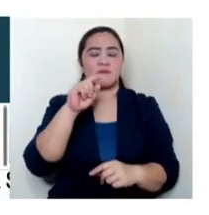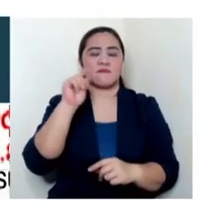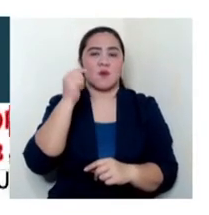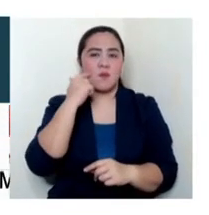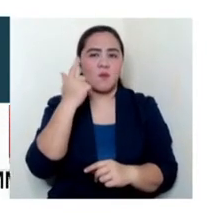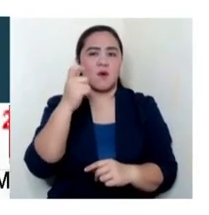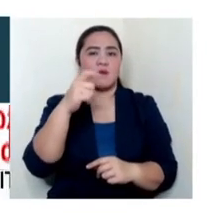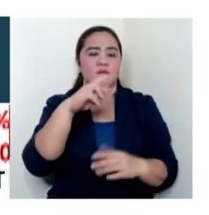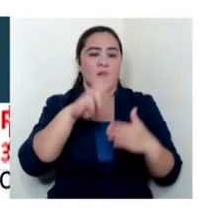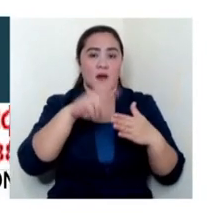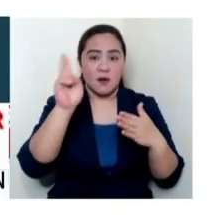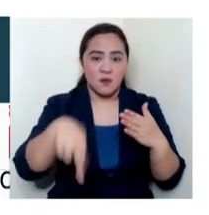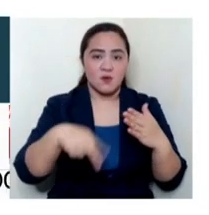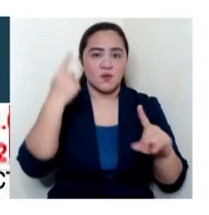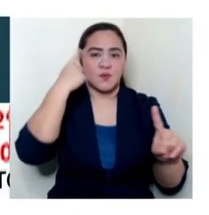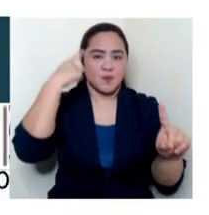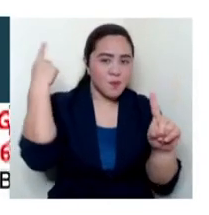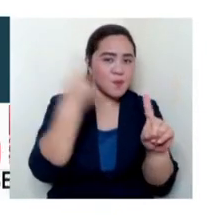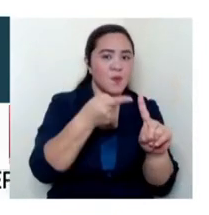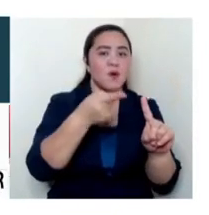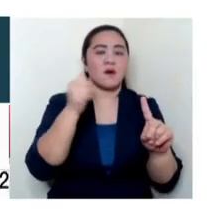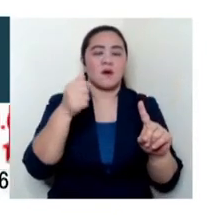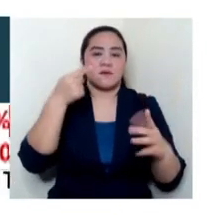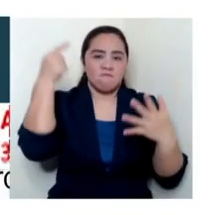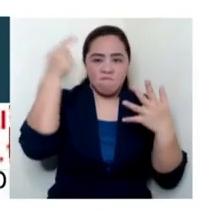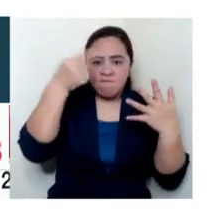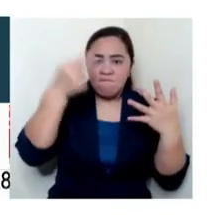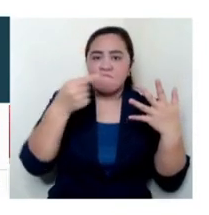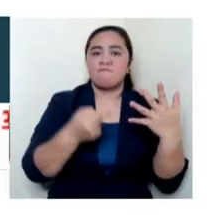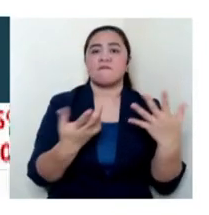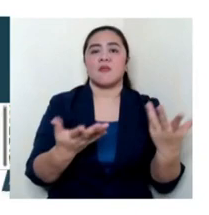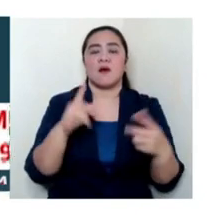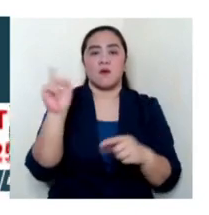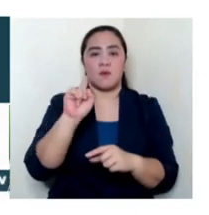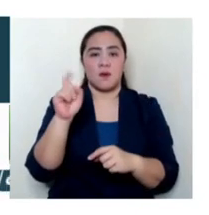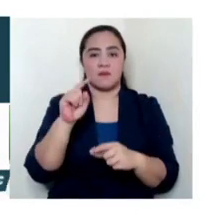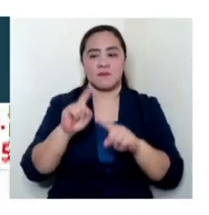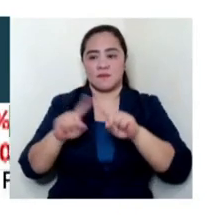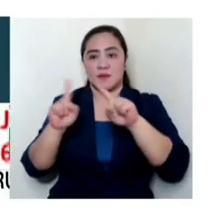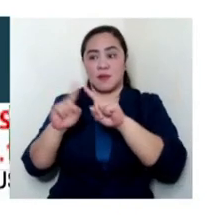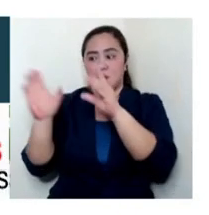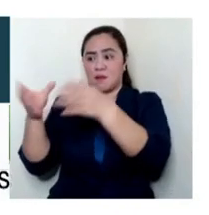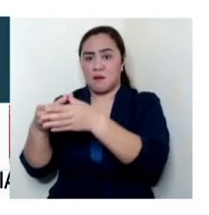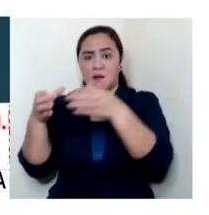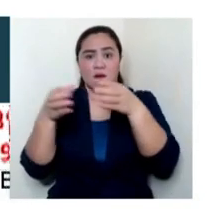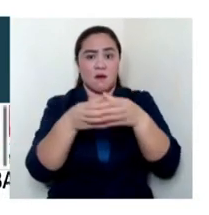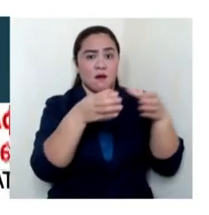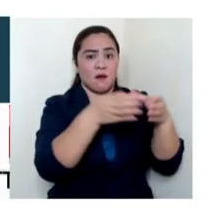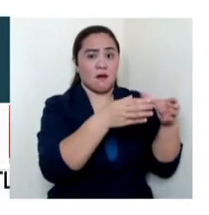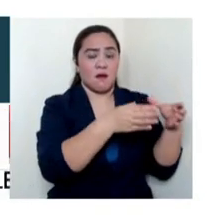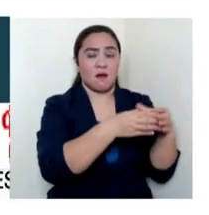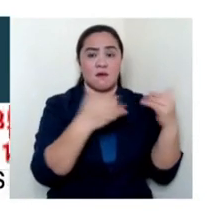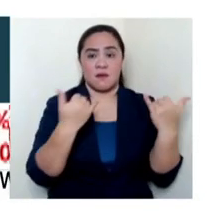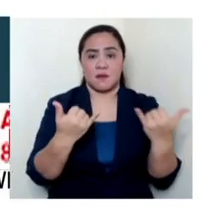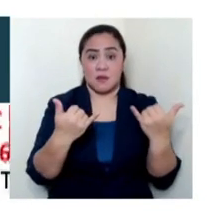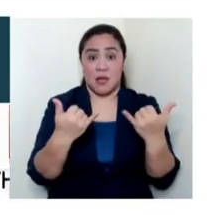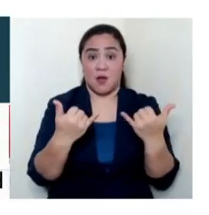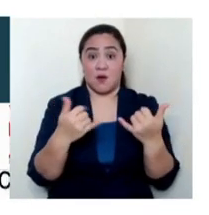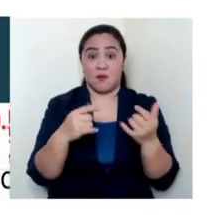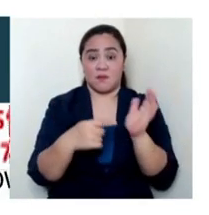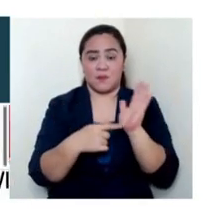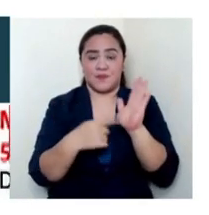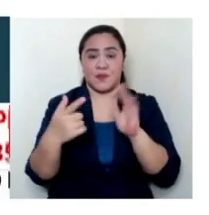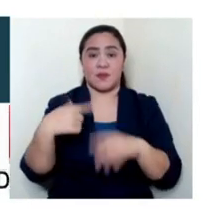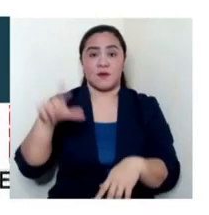principles, your agenda, given that you appear in several slates? At this point, you appear officially in